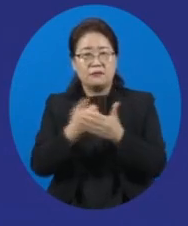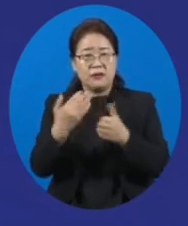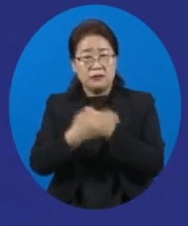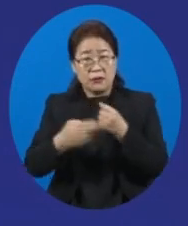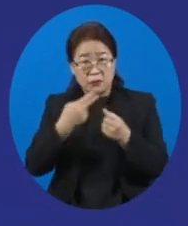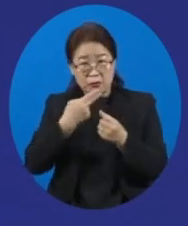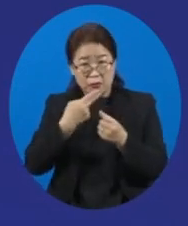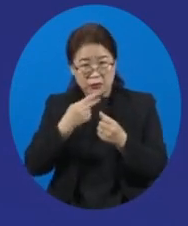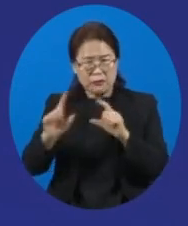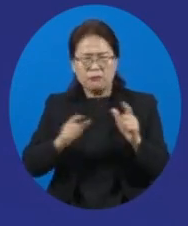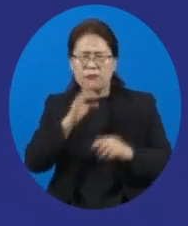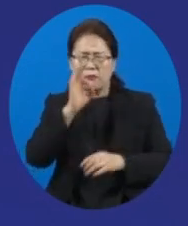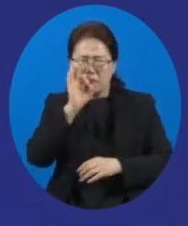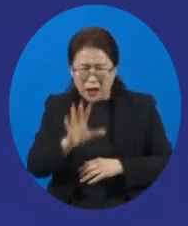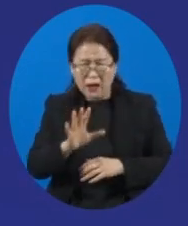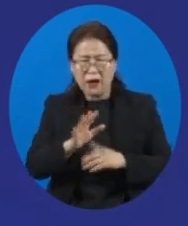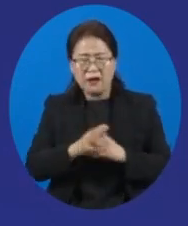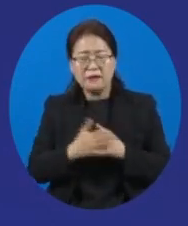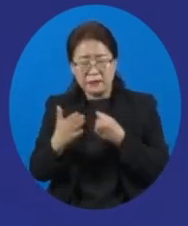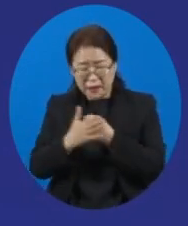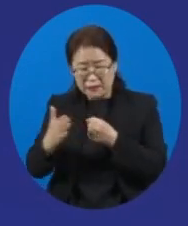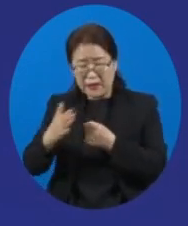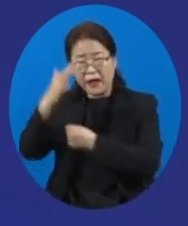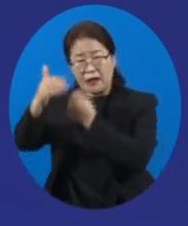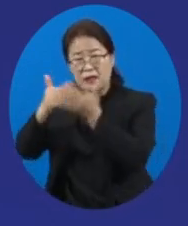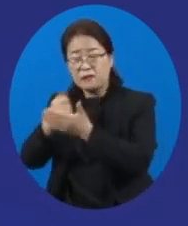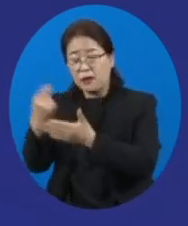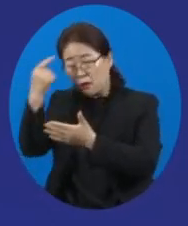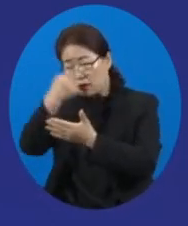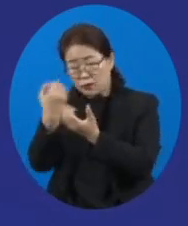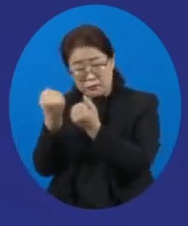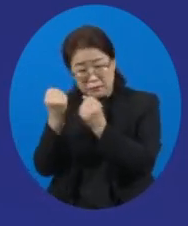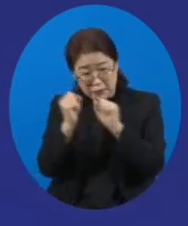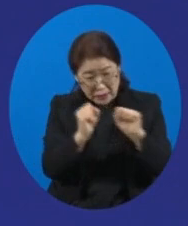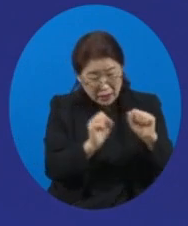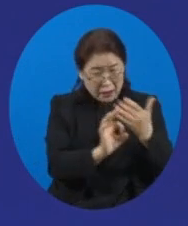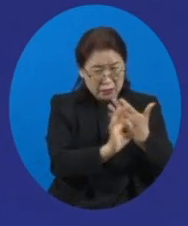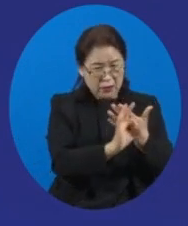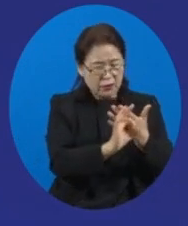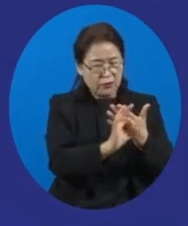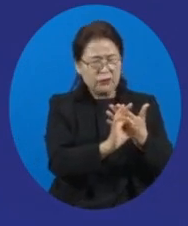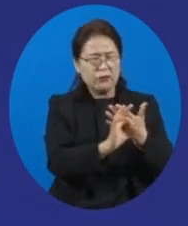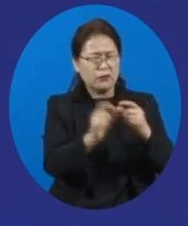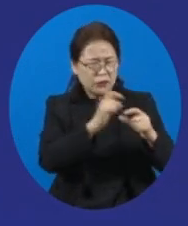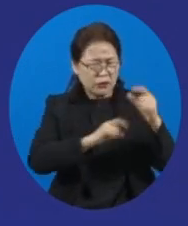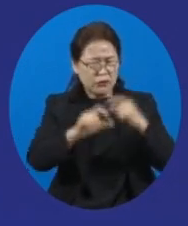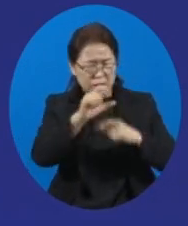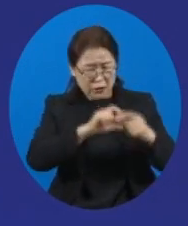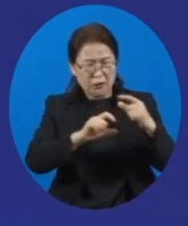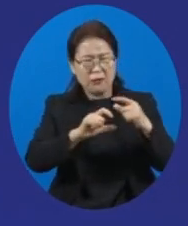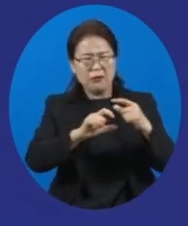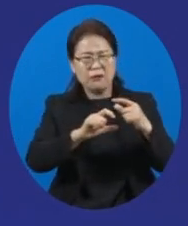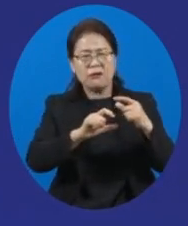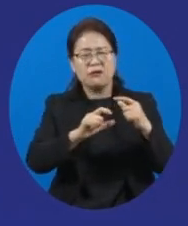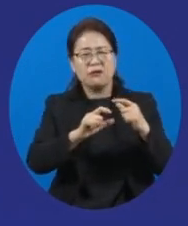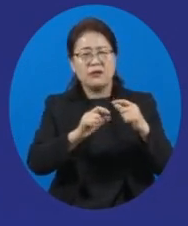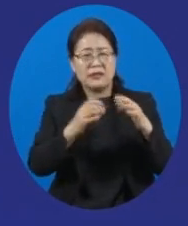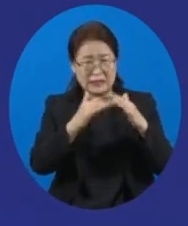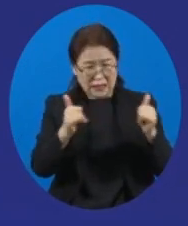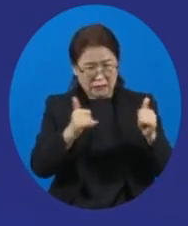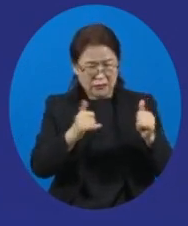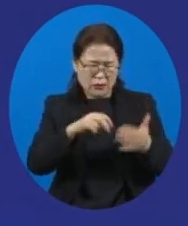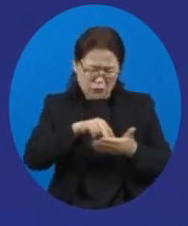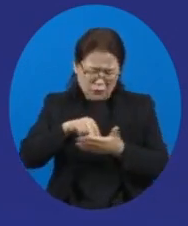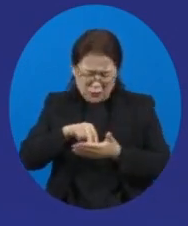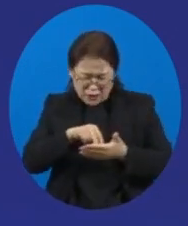그런데 그러므로 하나님의 얼굴을 피하면 피할 만큼 우리 인간은